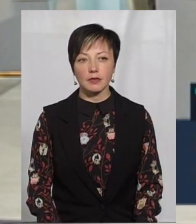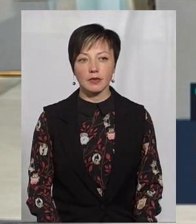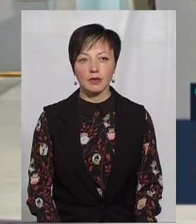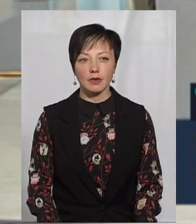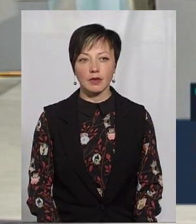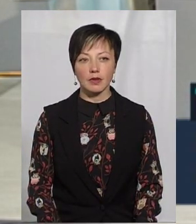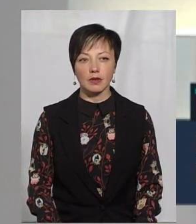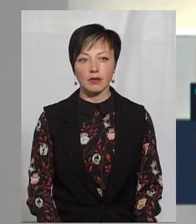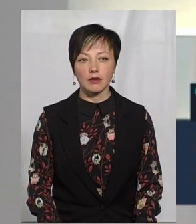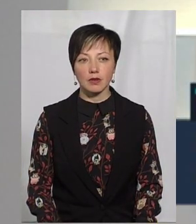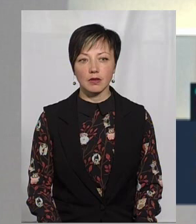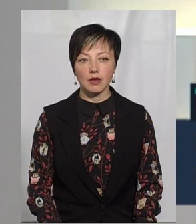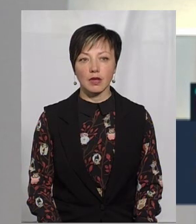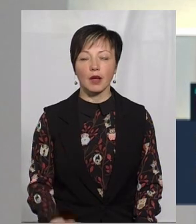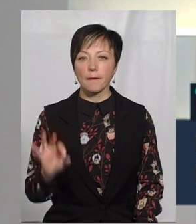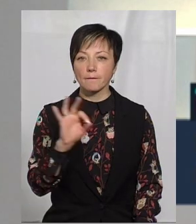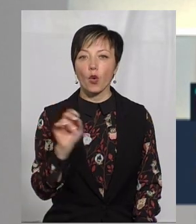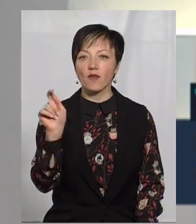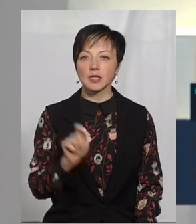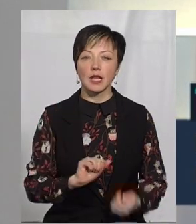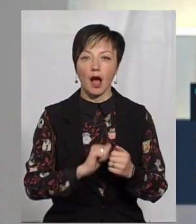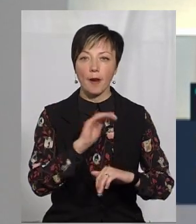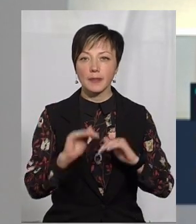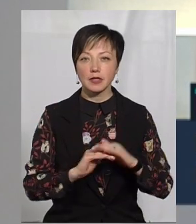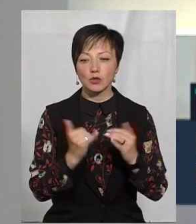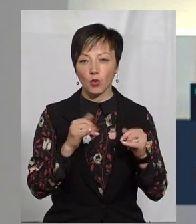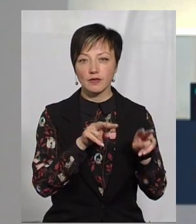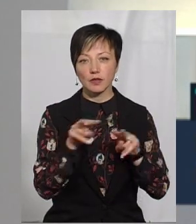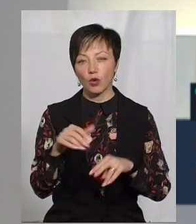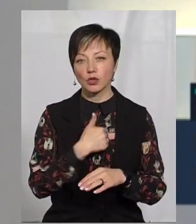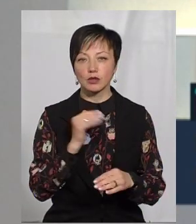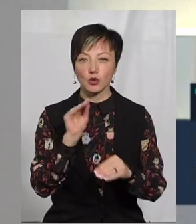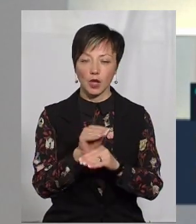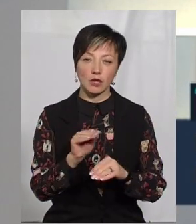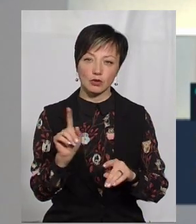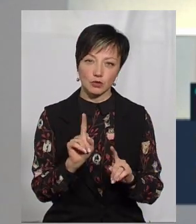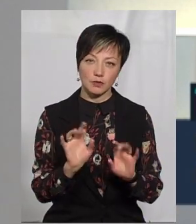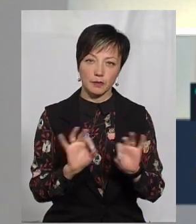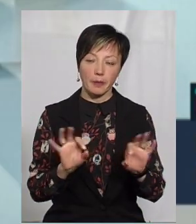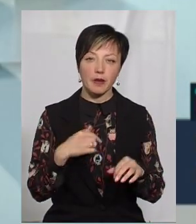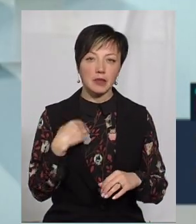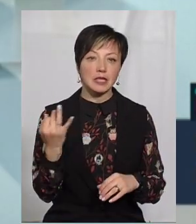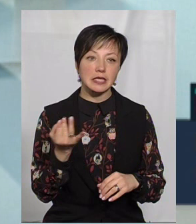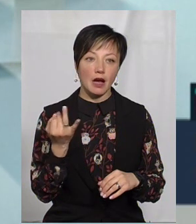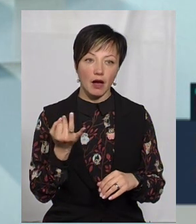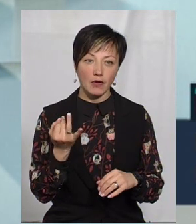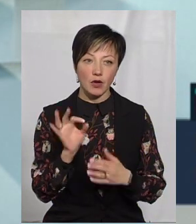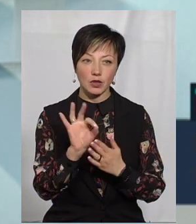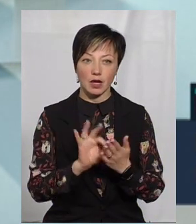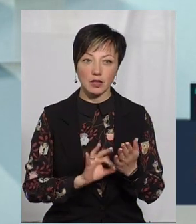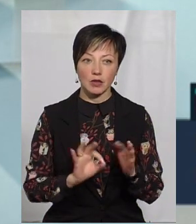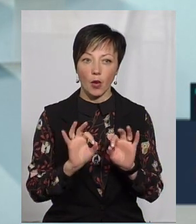Щодо візиту у Кам'янець, чи щось відстежували сьогодні, чи хотілося б щось відзначити? Ну, от мені цікаво, просто